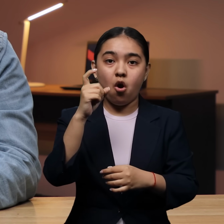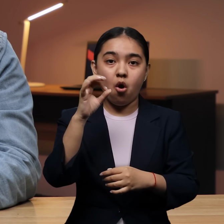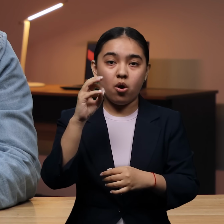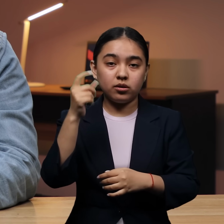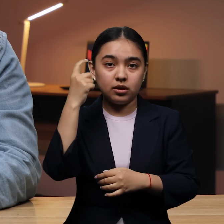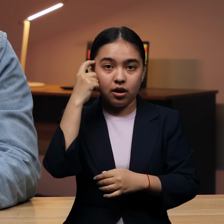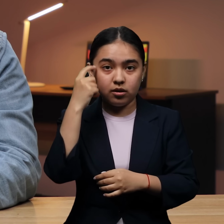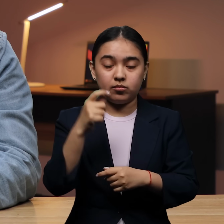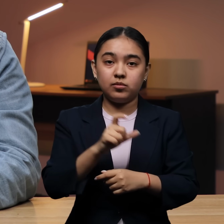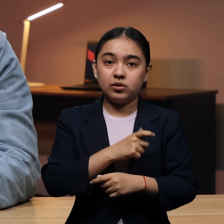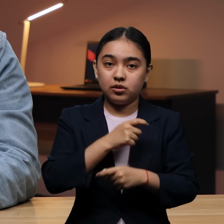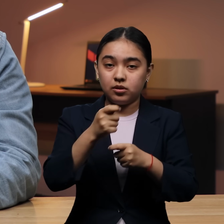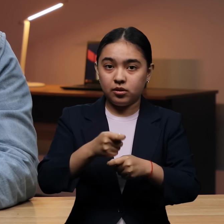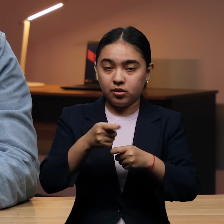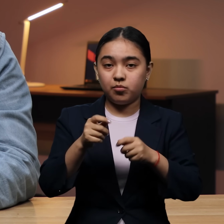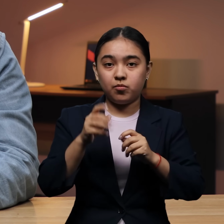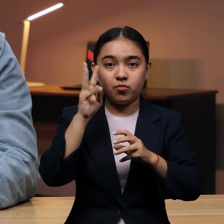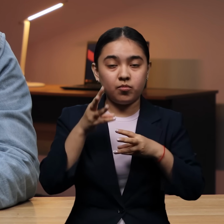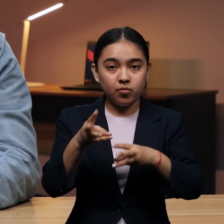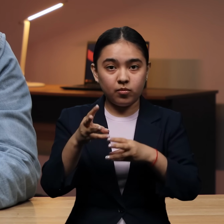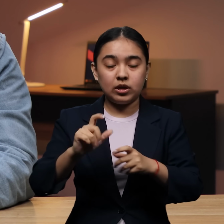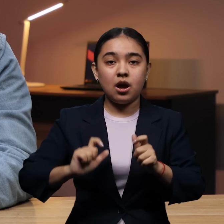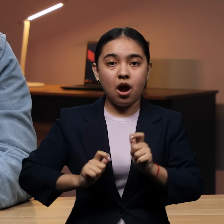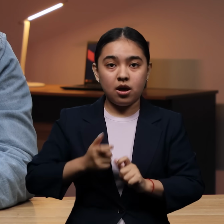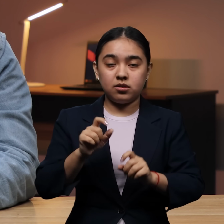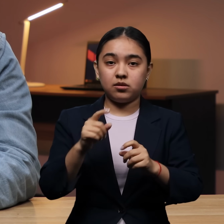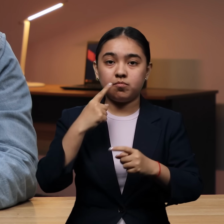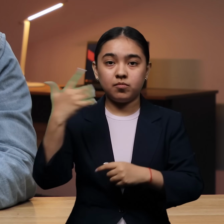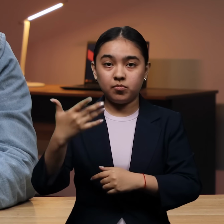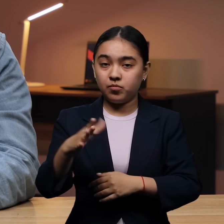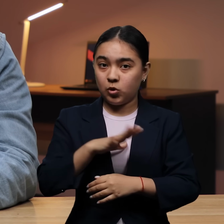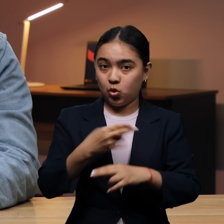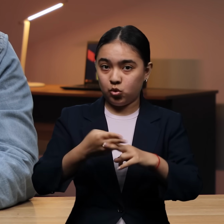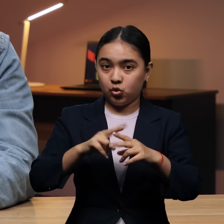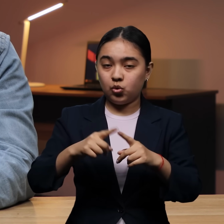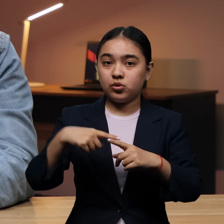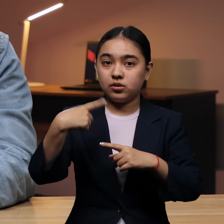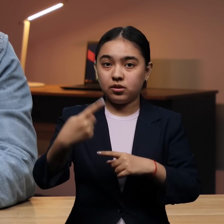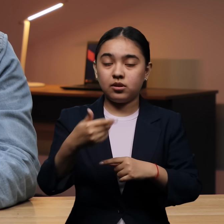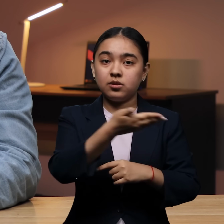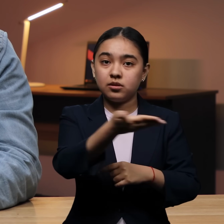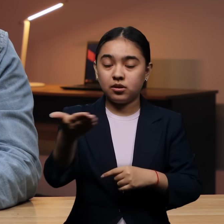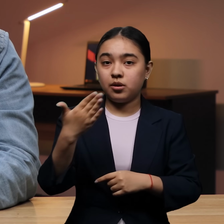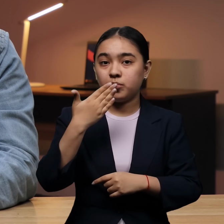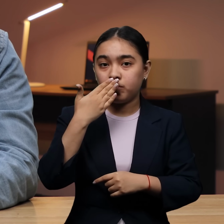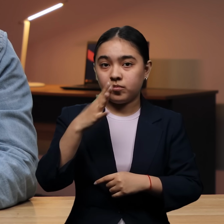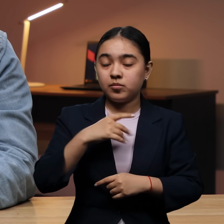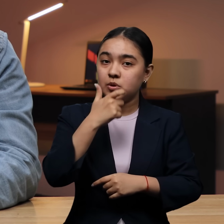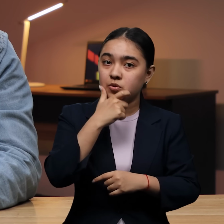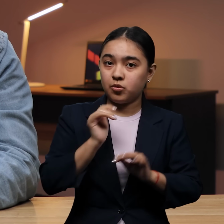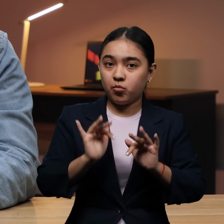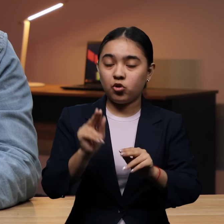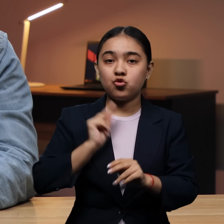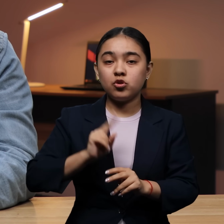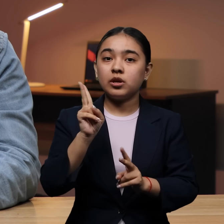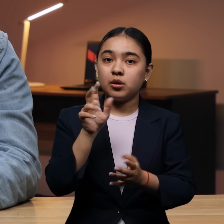hokim qurg'oqchilik, yerlarning meliorativ holati haqida g'azab bilan nutq so'zlagan. Shundan keyin sellar roza tutib olib sipo bo'lib